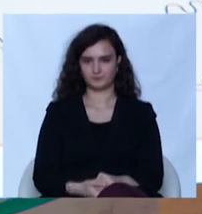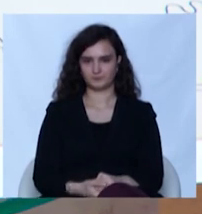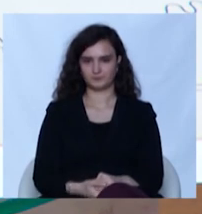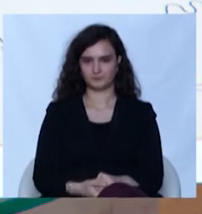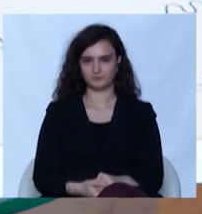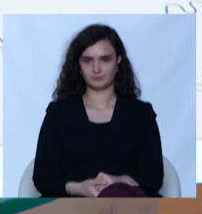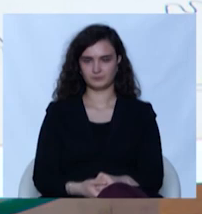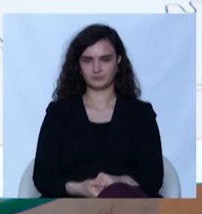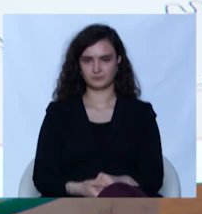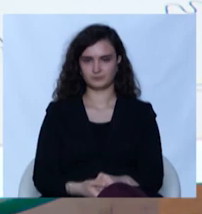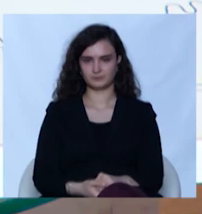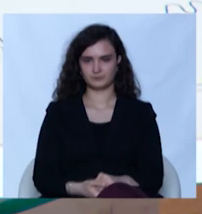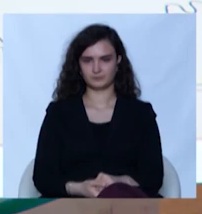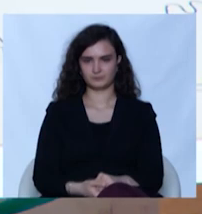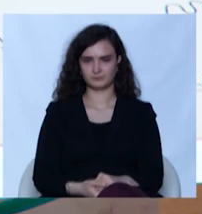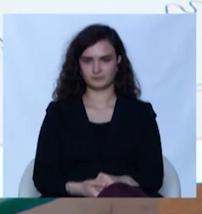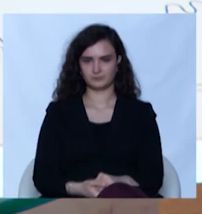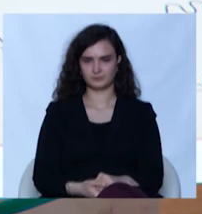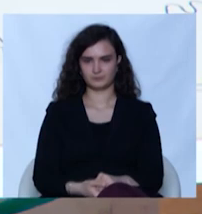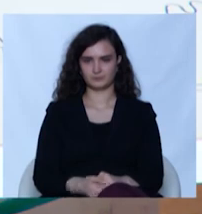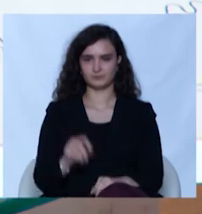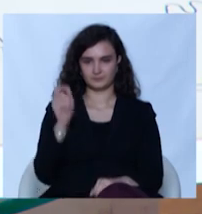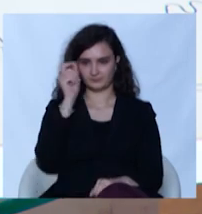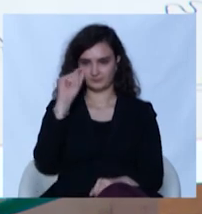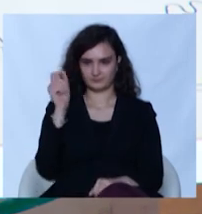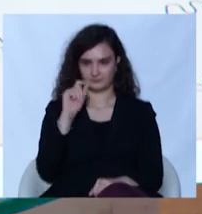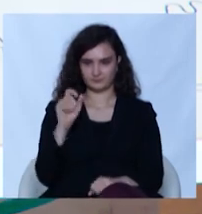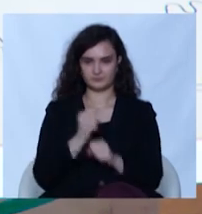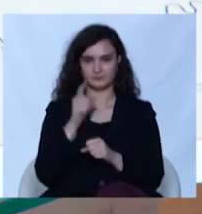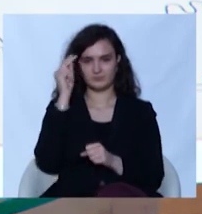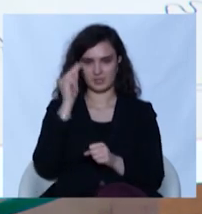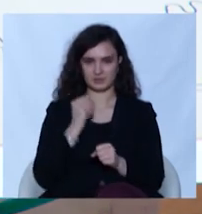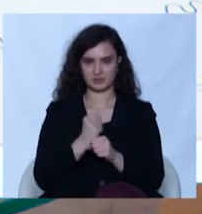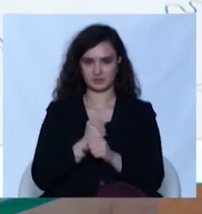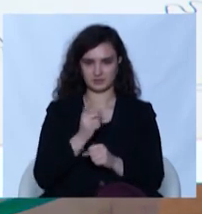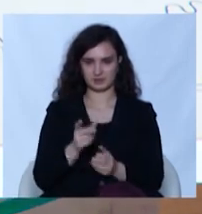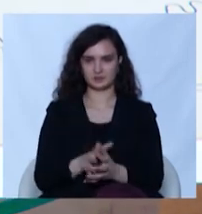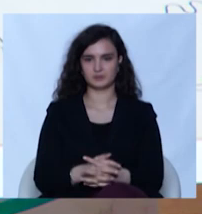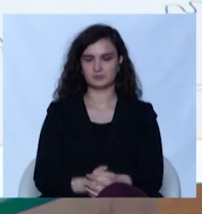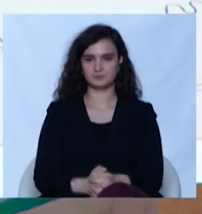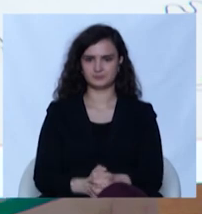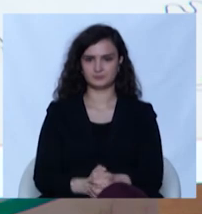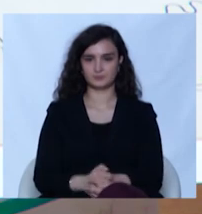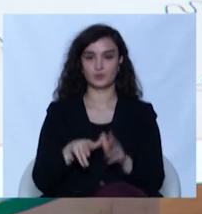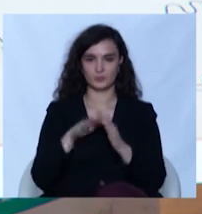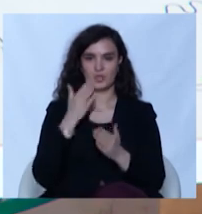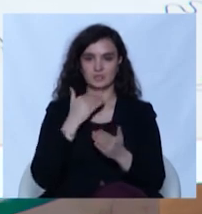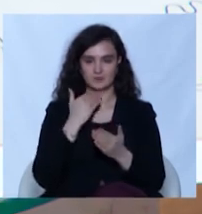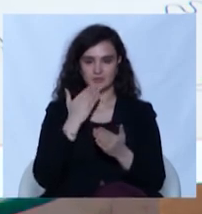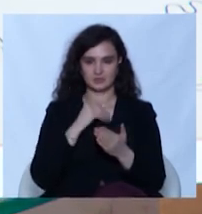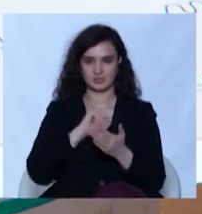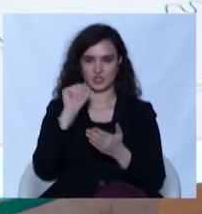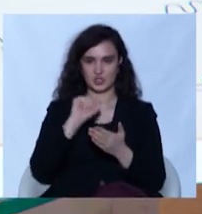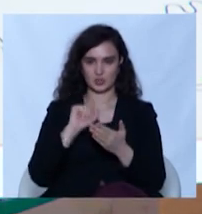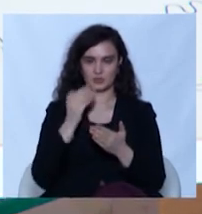გავაკეთოთ. ეს შემოხაზა მე მარკერით, თქვენ ფანქრით გააკეთეთ ეს ყველაფერი, რომ უფრო ადვილად